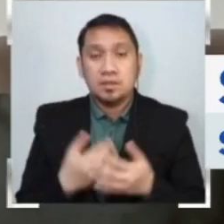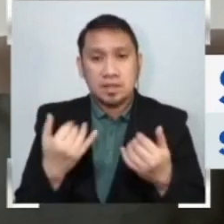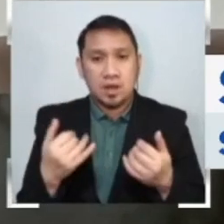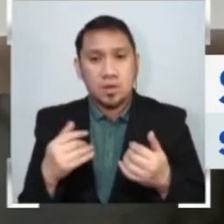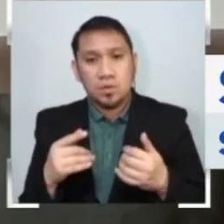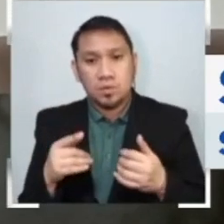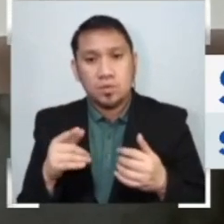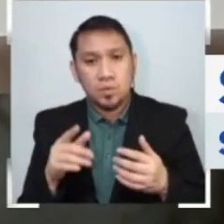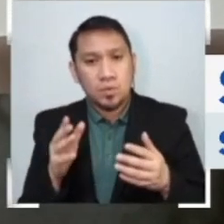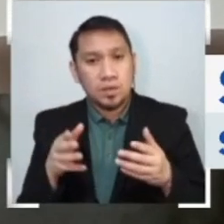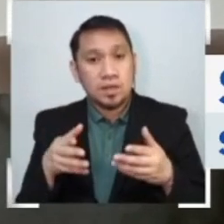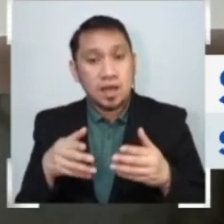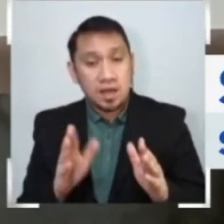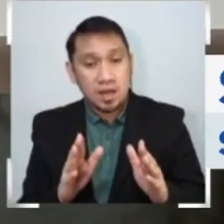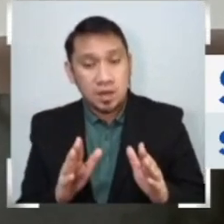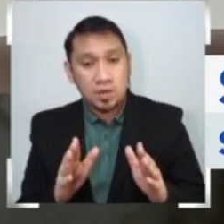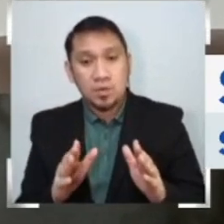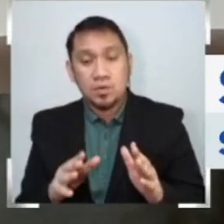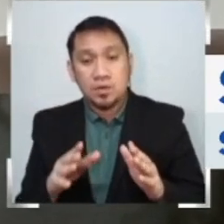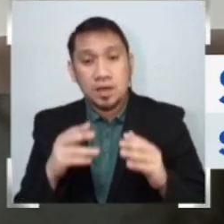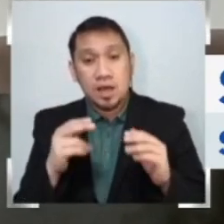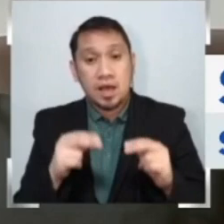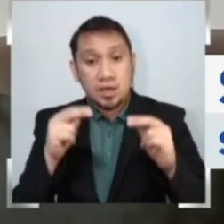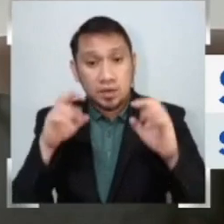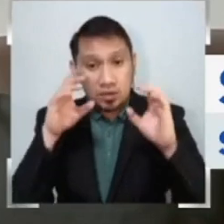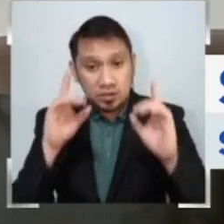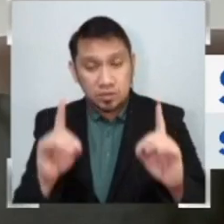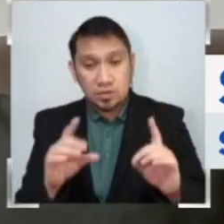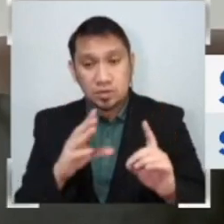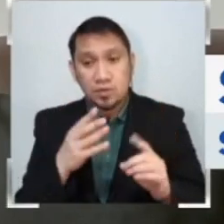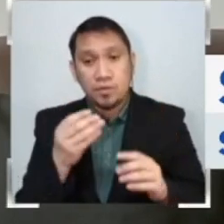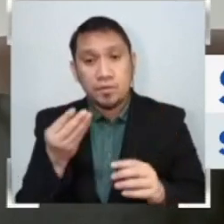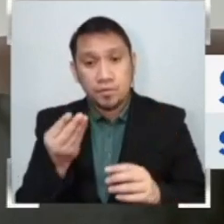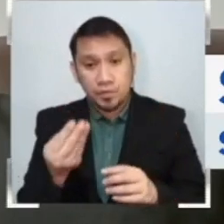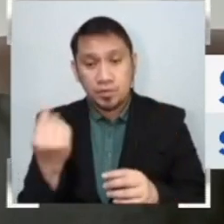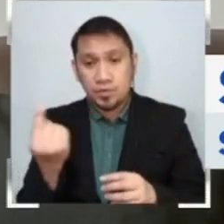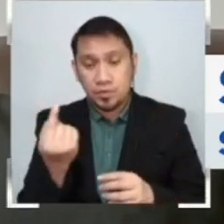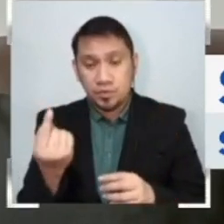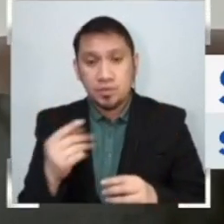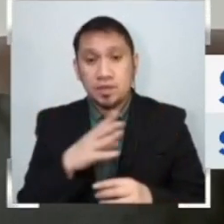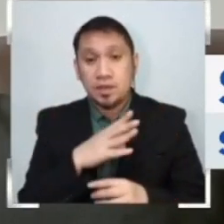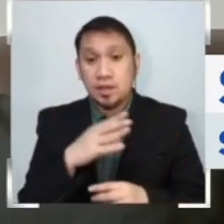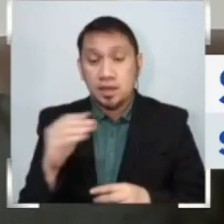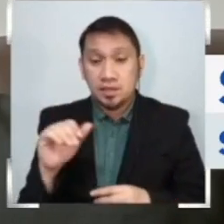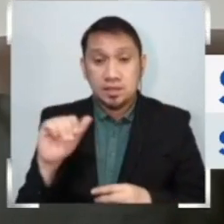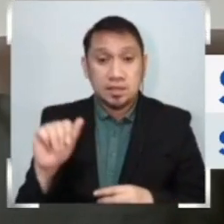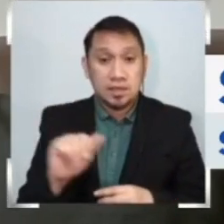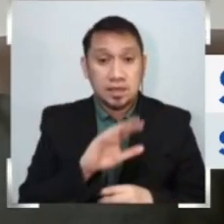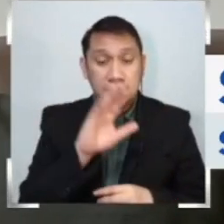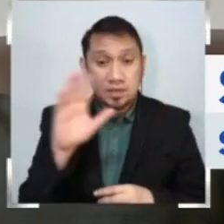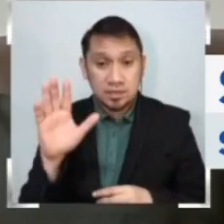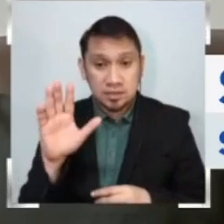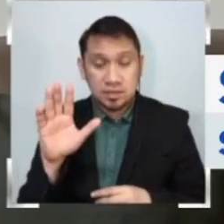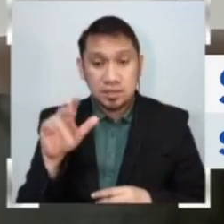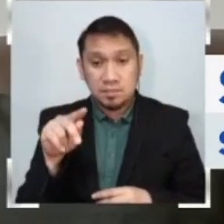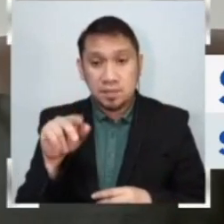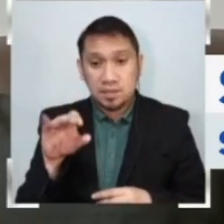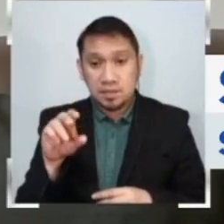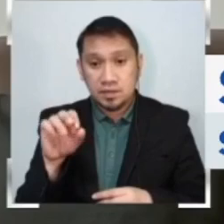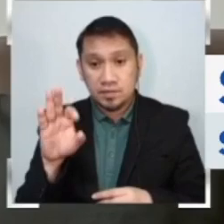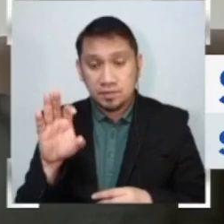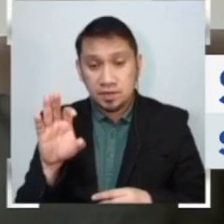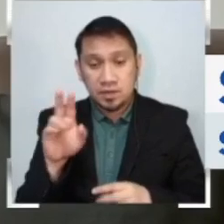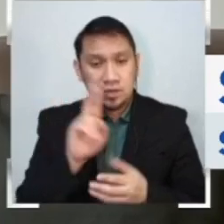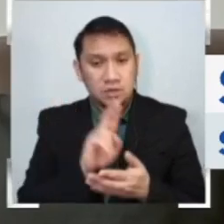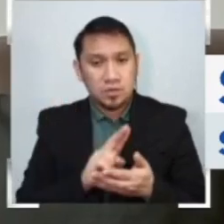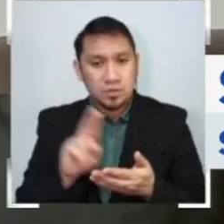na higher education institutes ay ilan lang sa Pilipinas. And Asia Pacific University na nakalagay